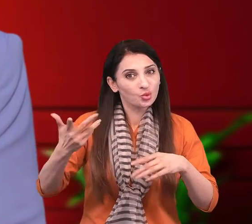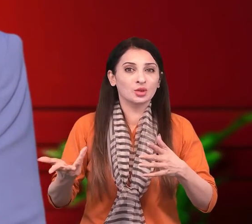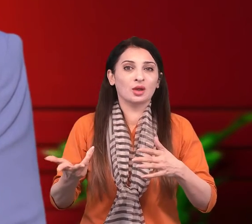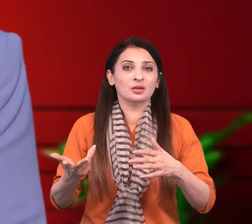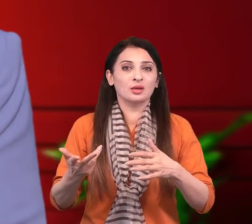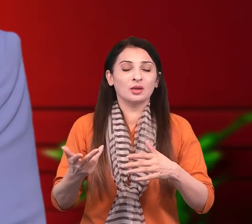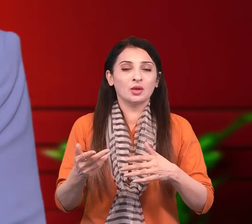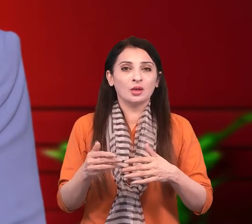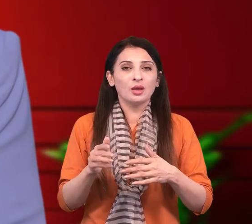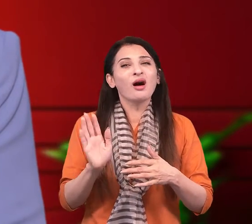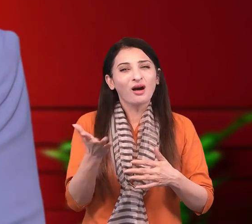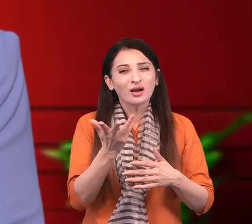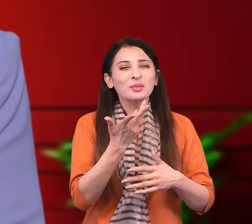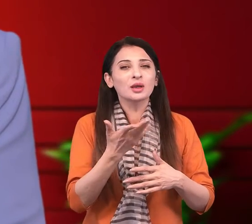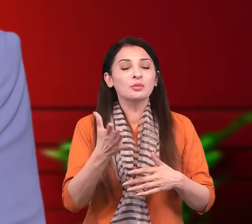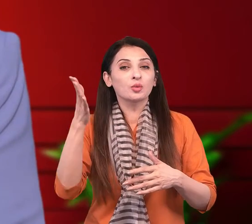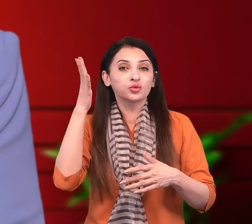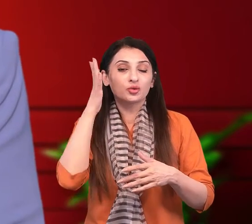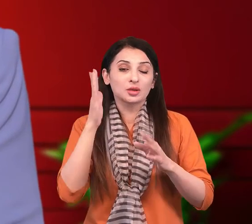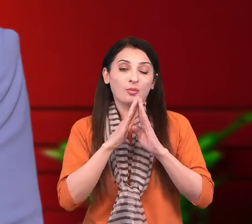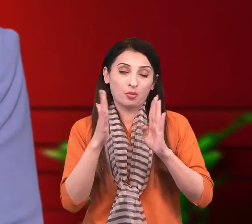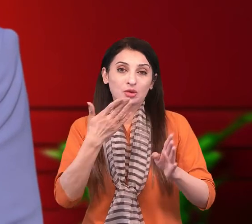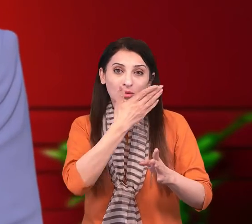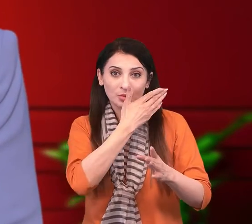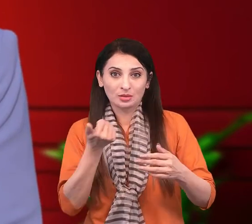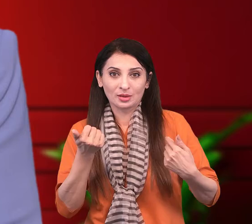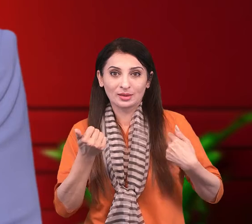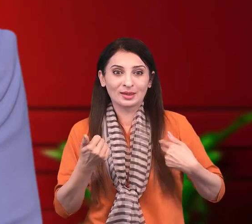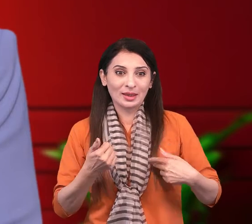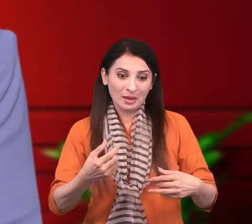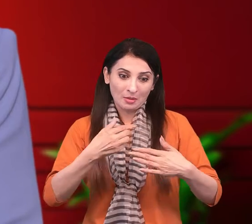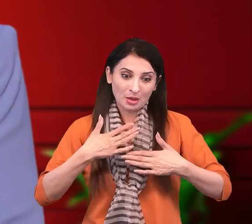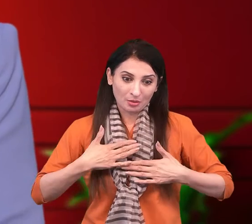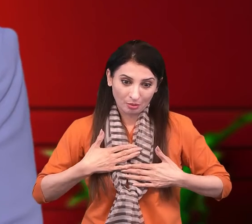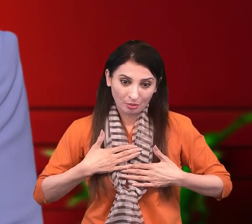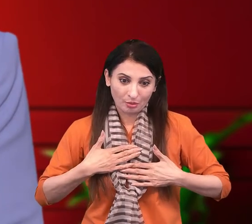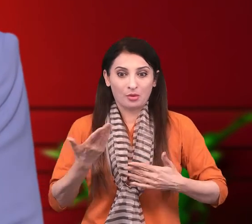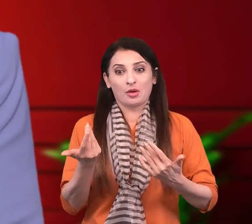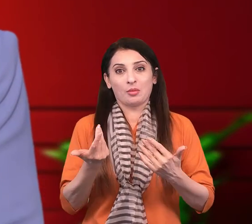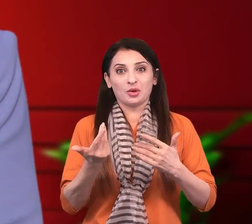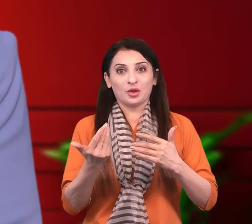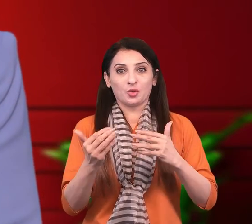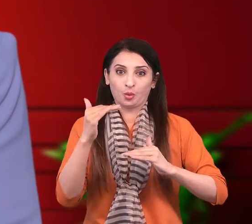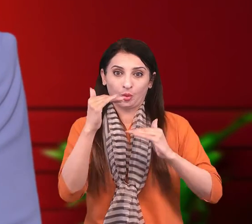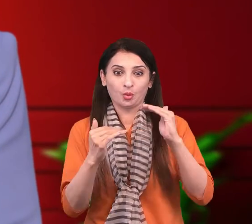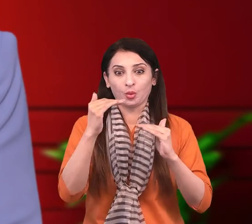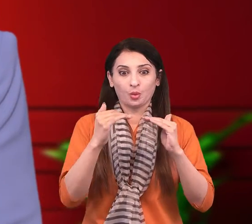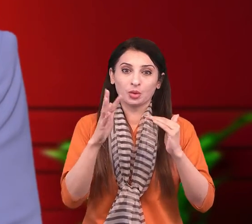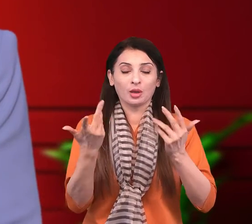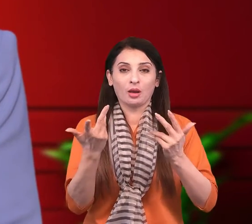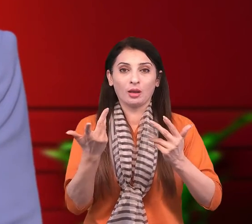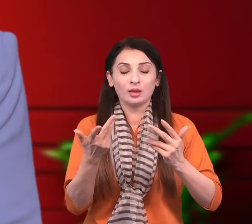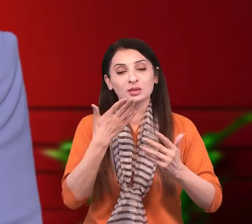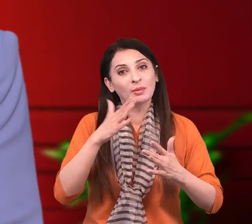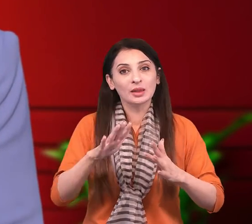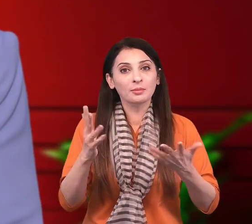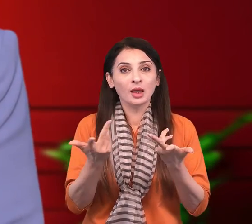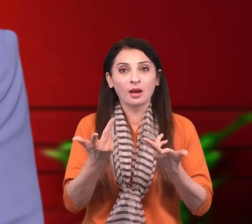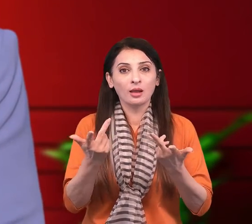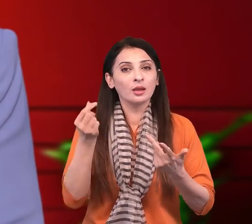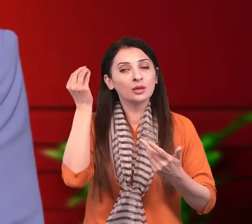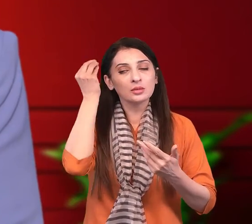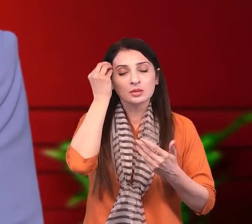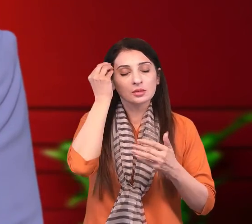अक्सर जो दीनदार लोग होते हैं वो इस कॉन्सेप्ट से डर जाते हैं, सेंस ऑफ सेल्फ, सेंस ऑफ वर्थ, कि ये कोई बहुत